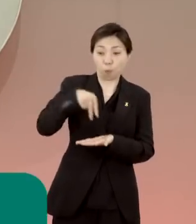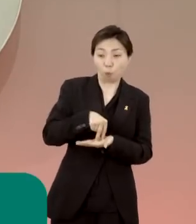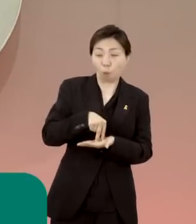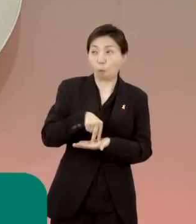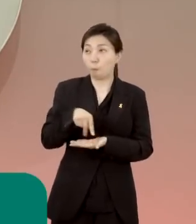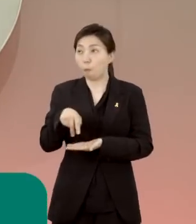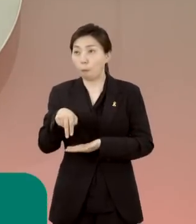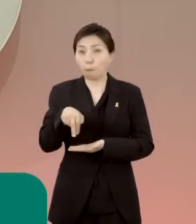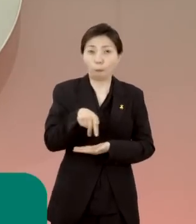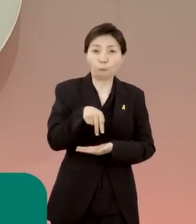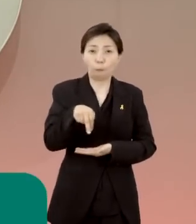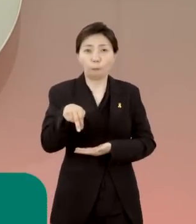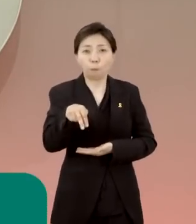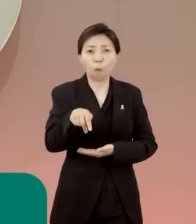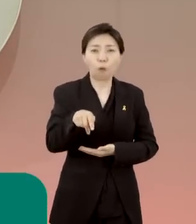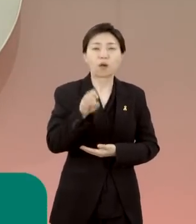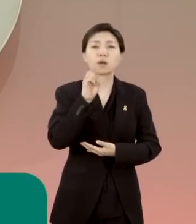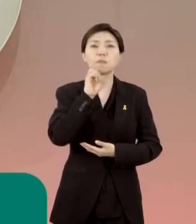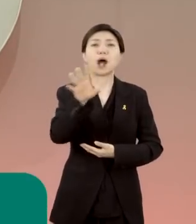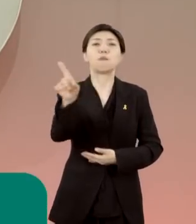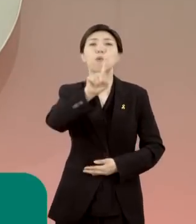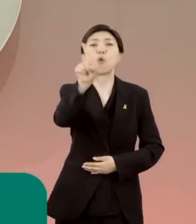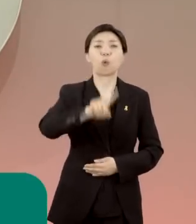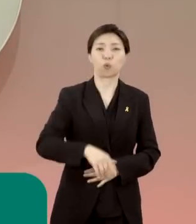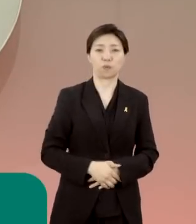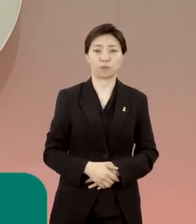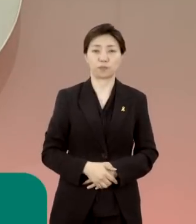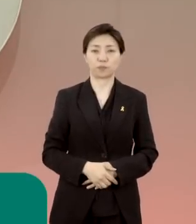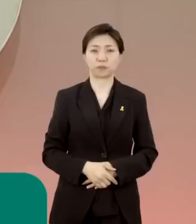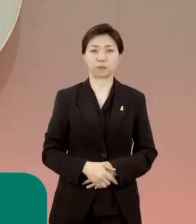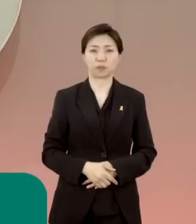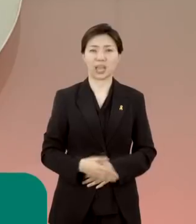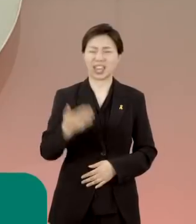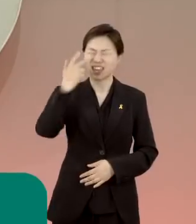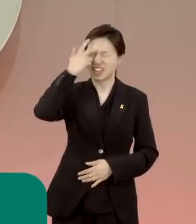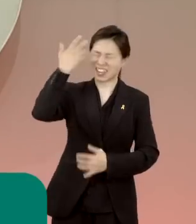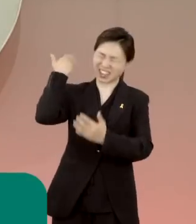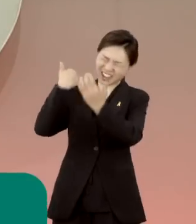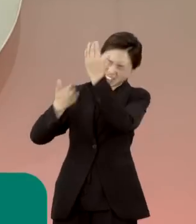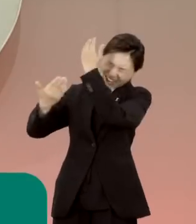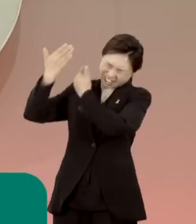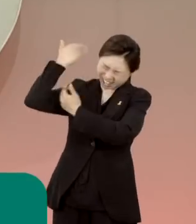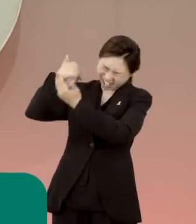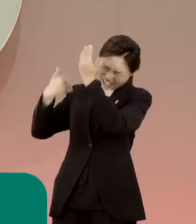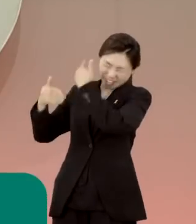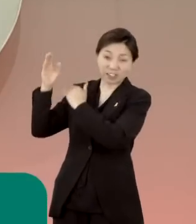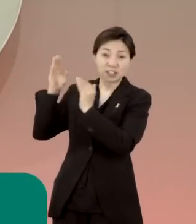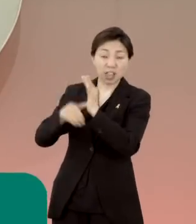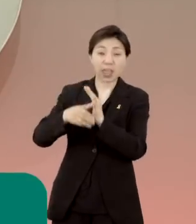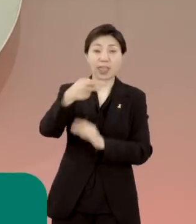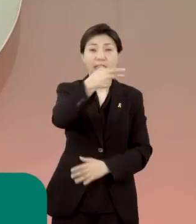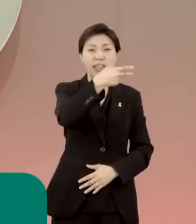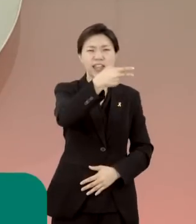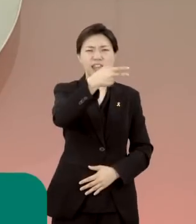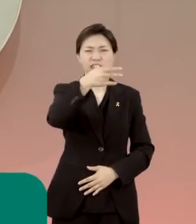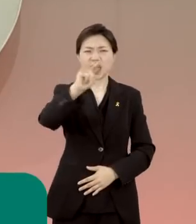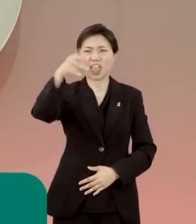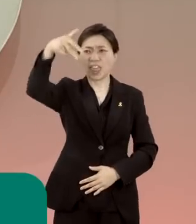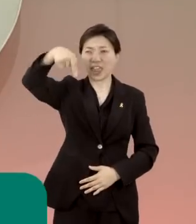가족들 앞에서 제가 과거 전생에 대중